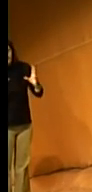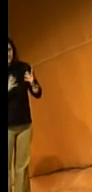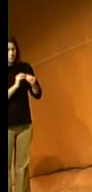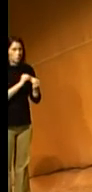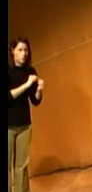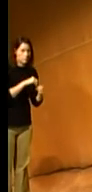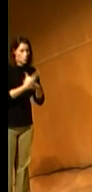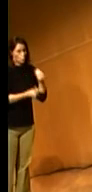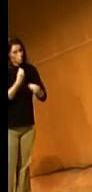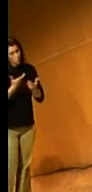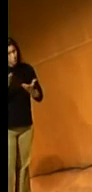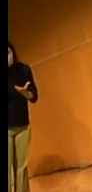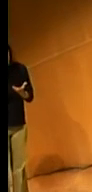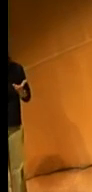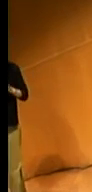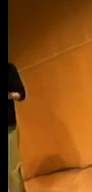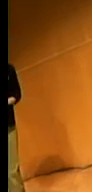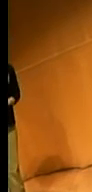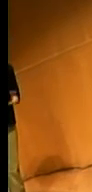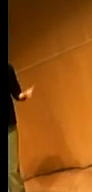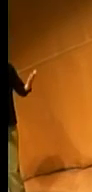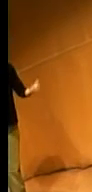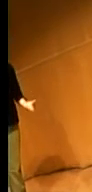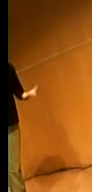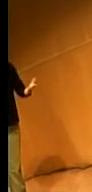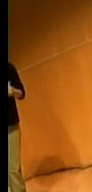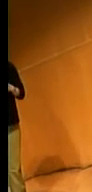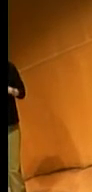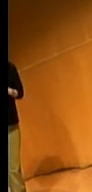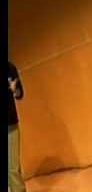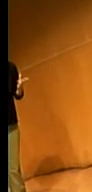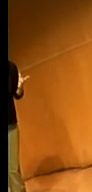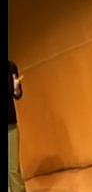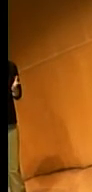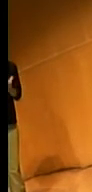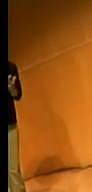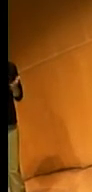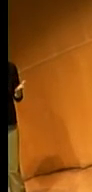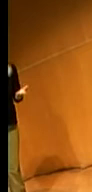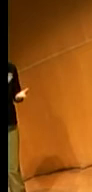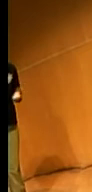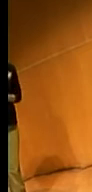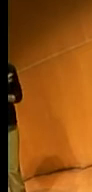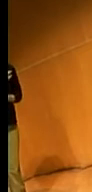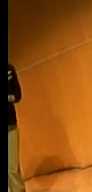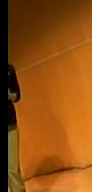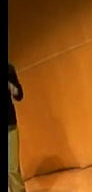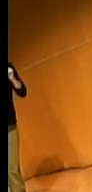cette fonction. Ah oui, oui, bien sûr. Et vraiment, je trouve que c'est vraiment intéressant, cette